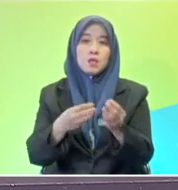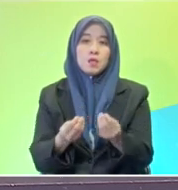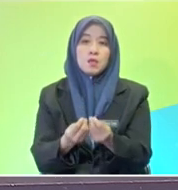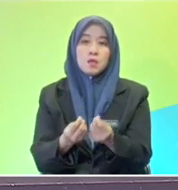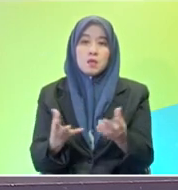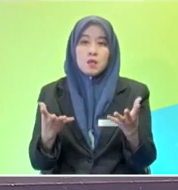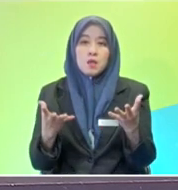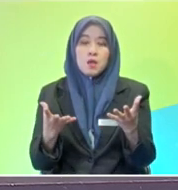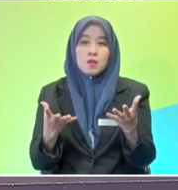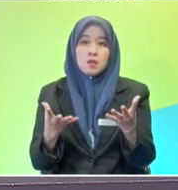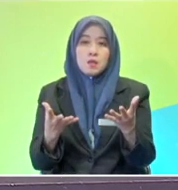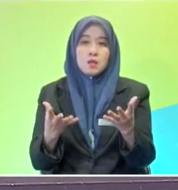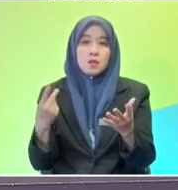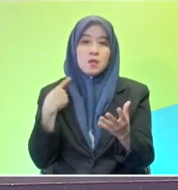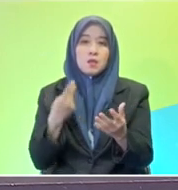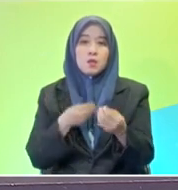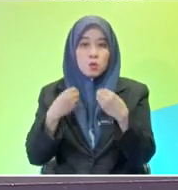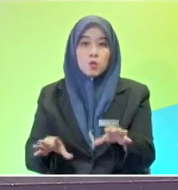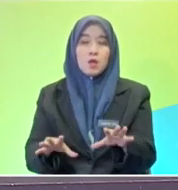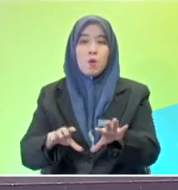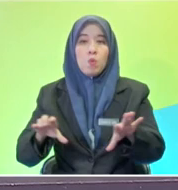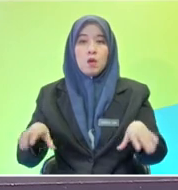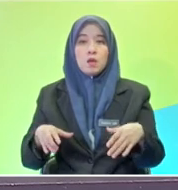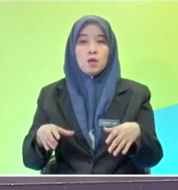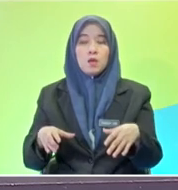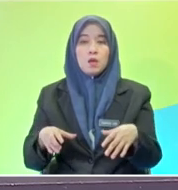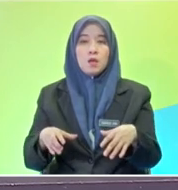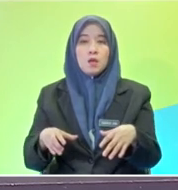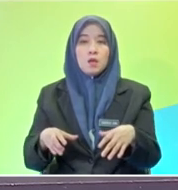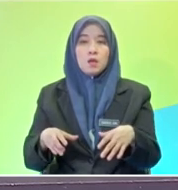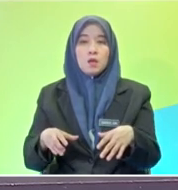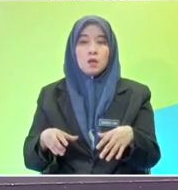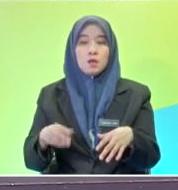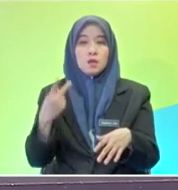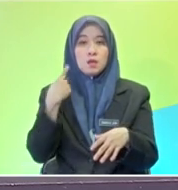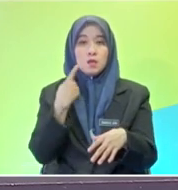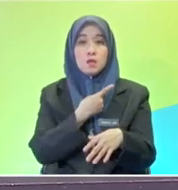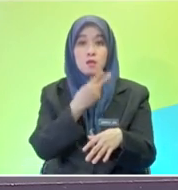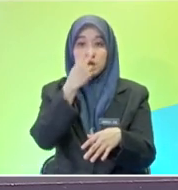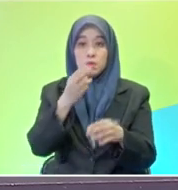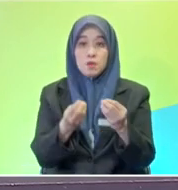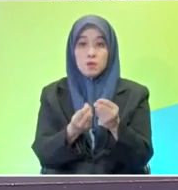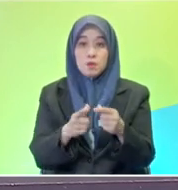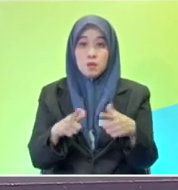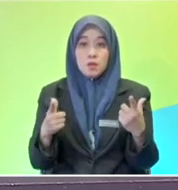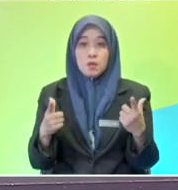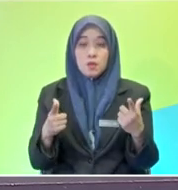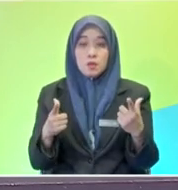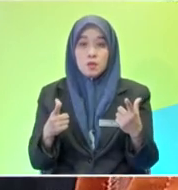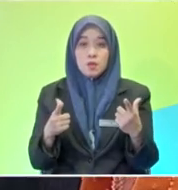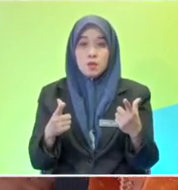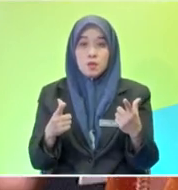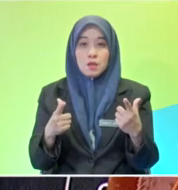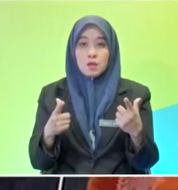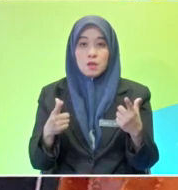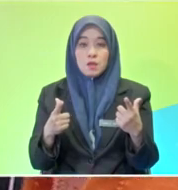yang kita telah buat. Jadi kita nampak ini tanah liat. Tanah liat, tanah liat. Jadi nampak